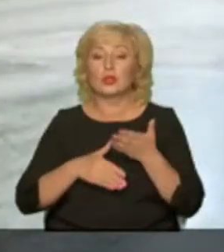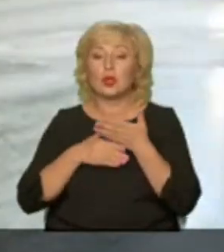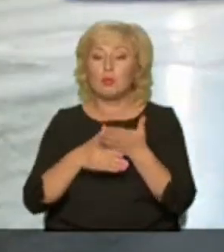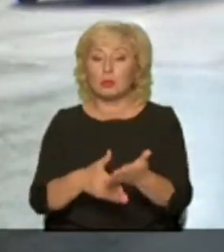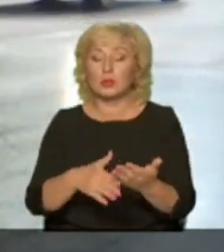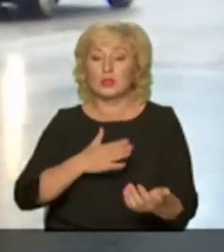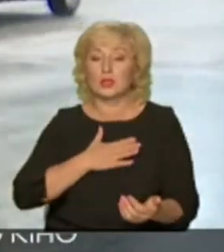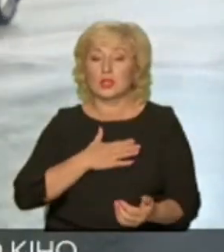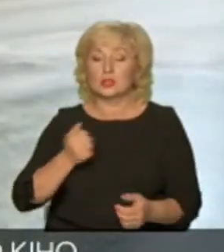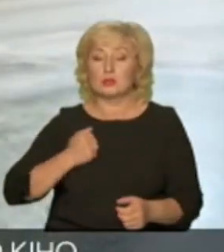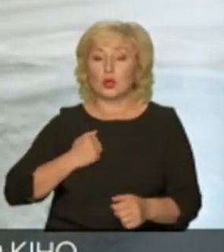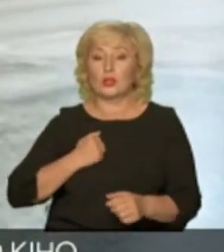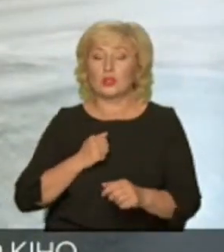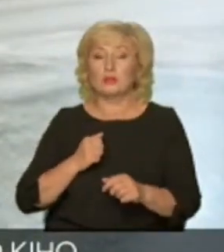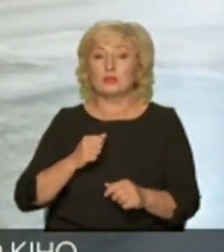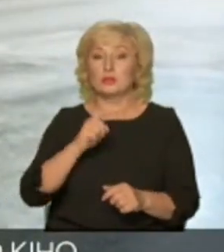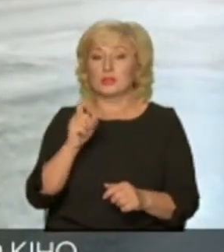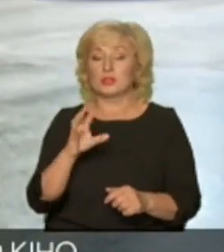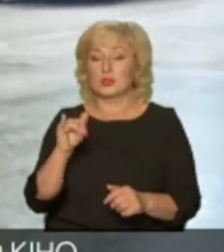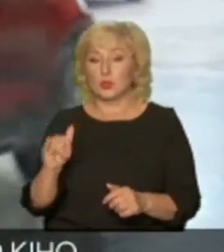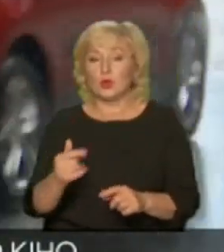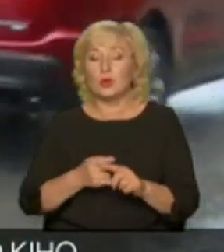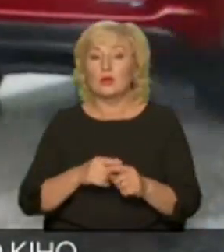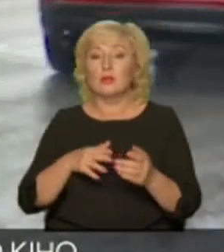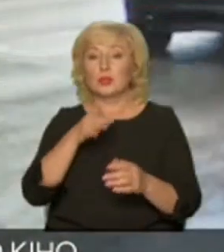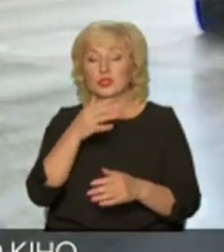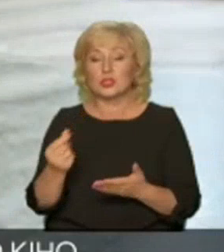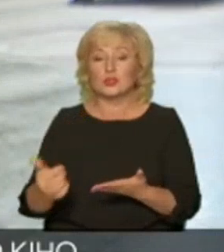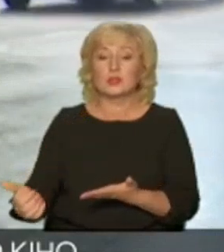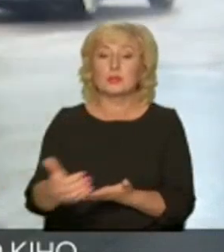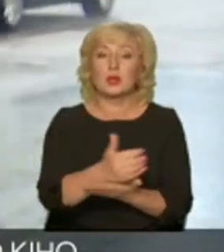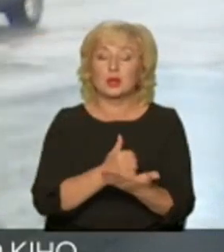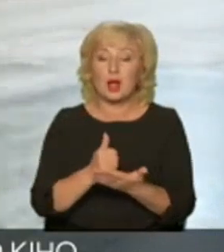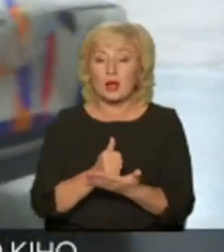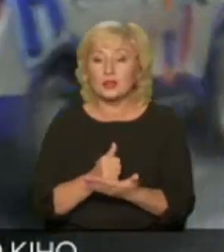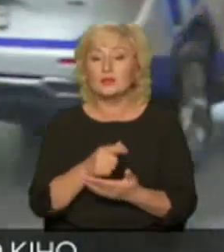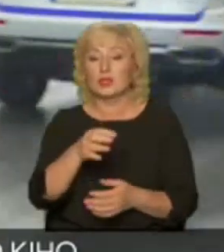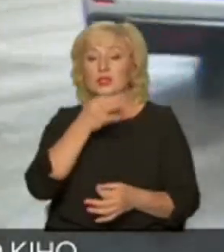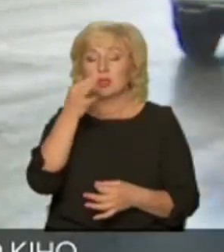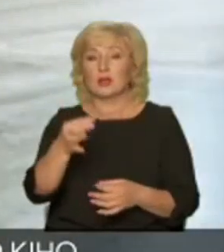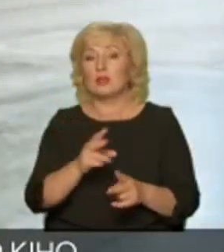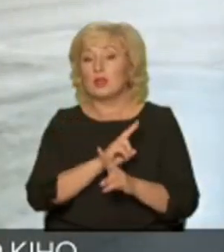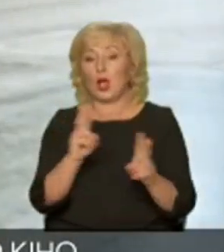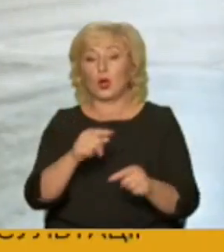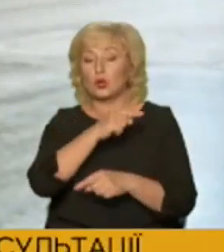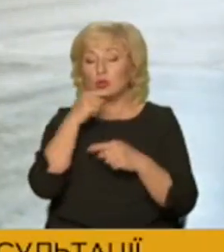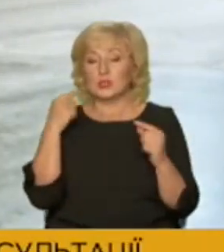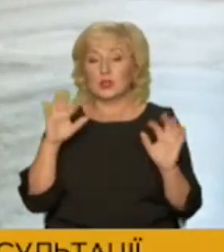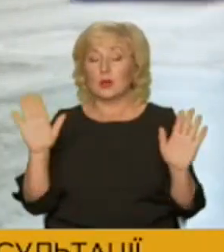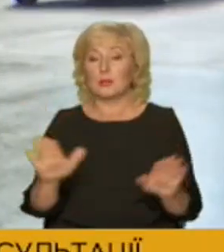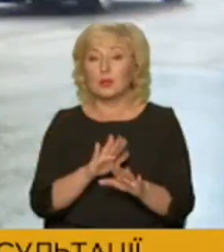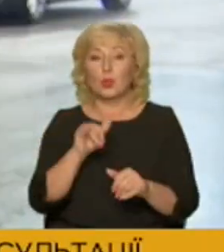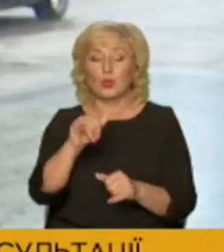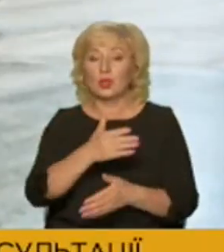нашим Збройним силам України, щоб під час цих вечірок збирати гроші. Вони сказали, що ніякого російського репертуару у